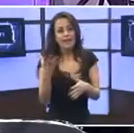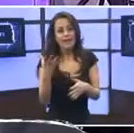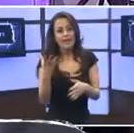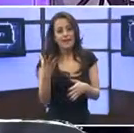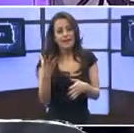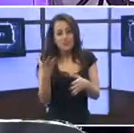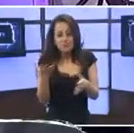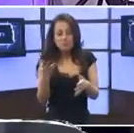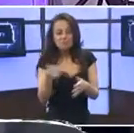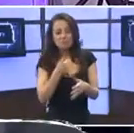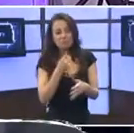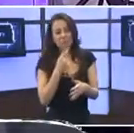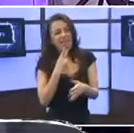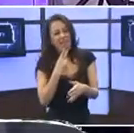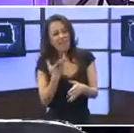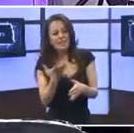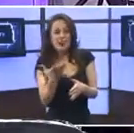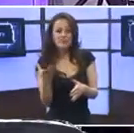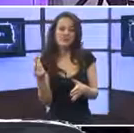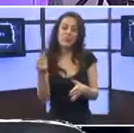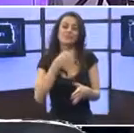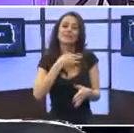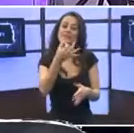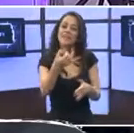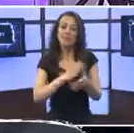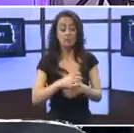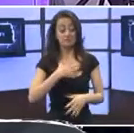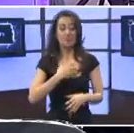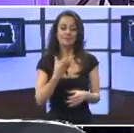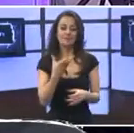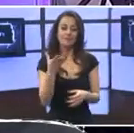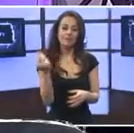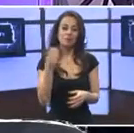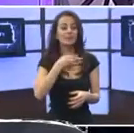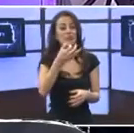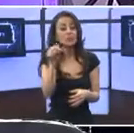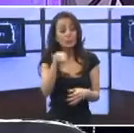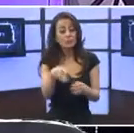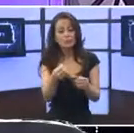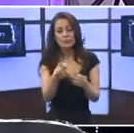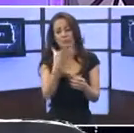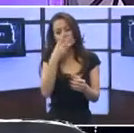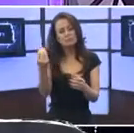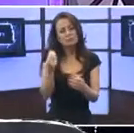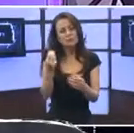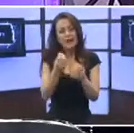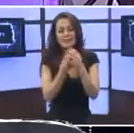Nur Hanım Efendi'ye, evet, Nur Erdem Hanımefendi'ye evet, çok teşekkür kendisine ediyoruz. Çok teşekkür ediyoruz. Bu güzel çiçeklerinden dolayı sağ